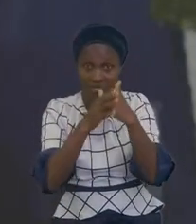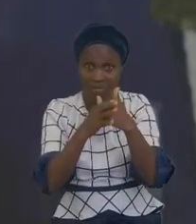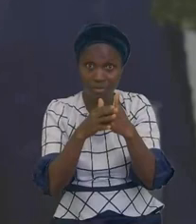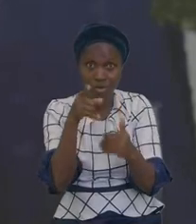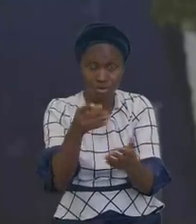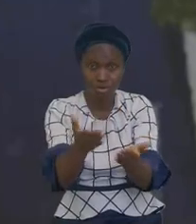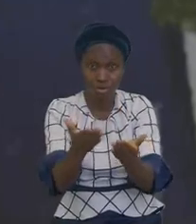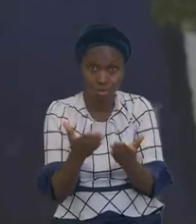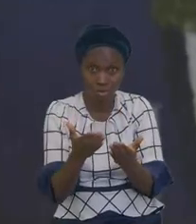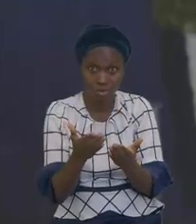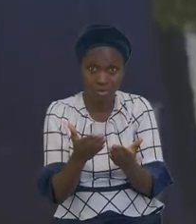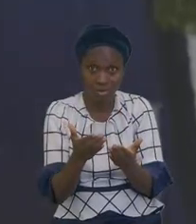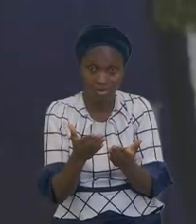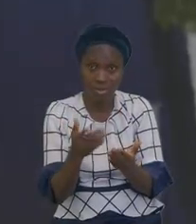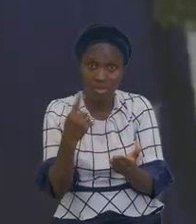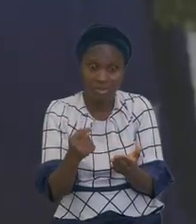d'élévation